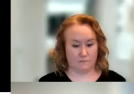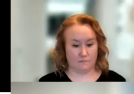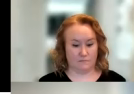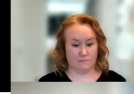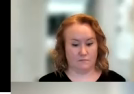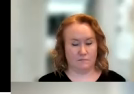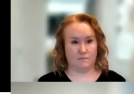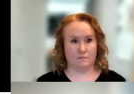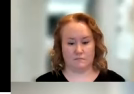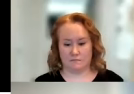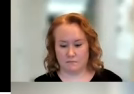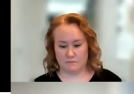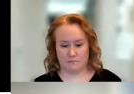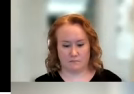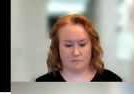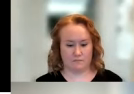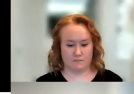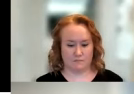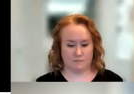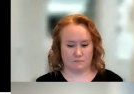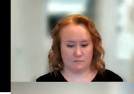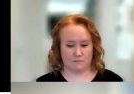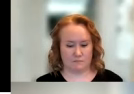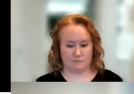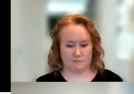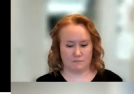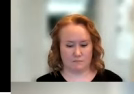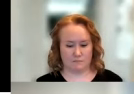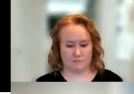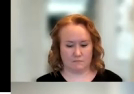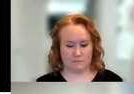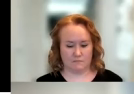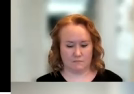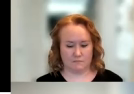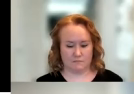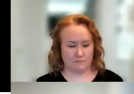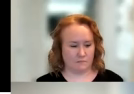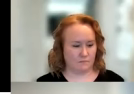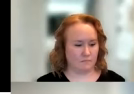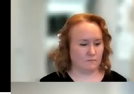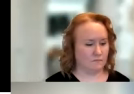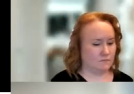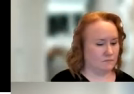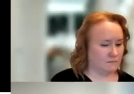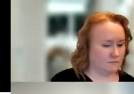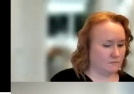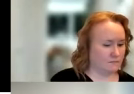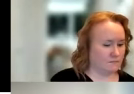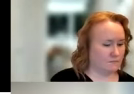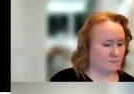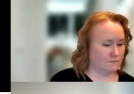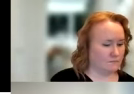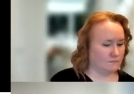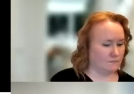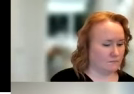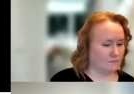opplysningene skal presenteres på en forståelig måte ved hjelp av konsekvent og klar ordbruk i en logisk framstilling. Og når det